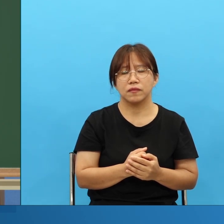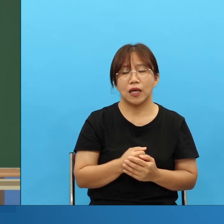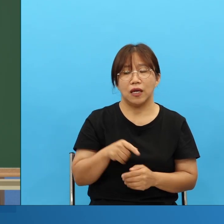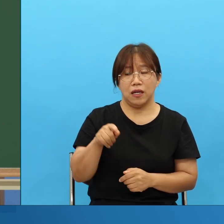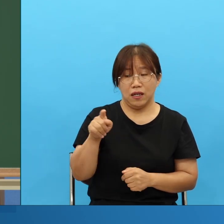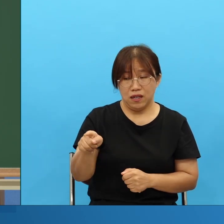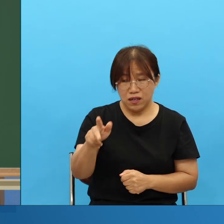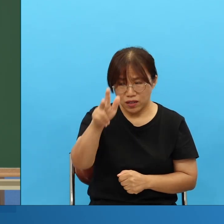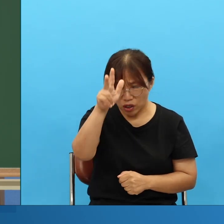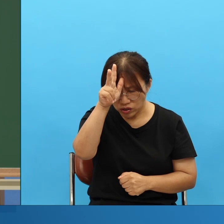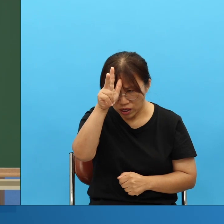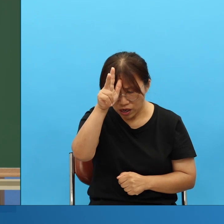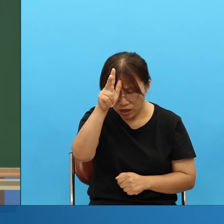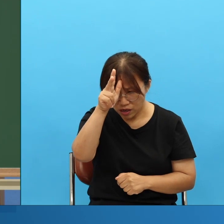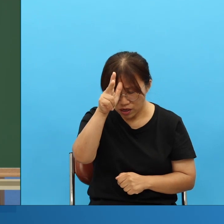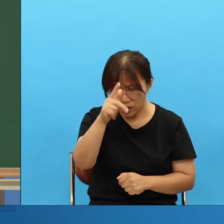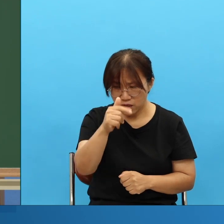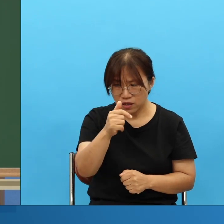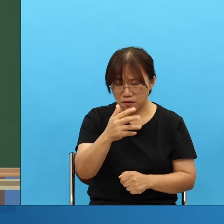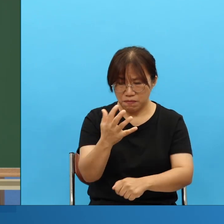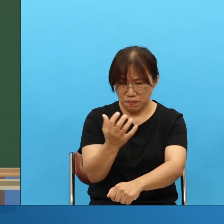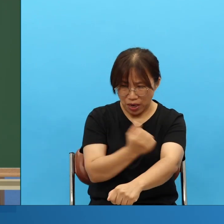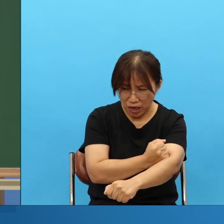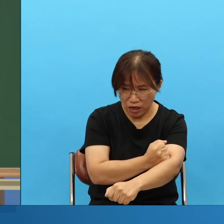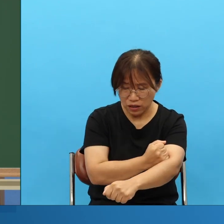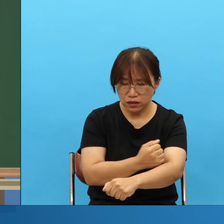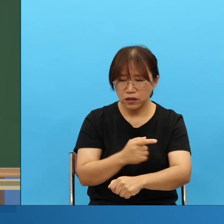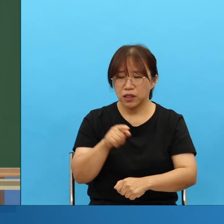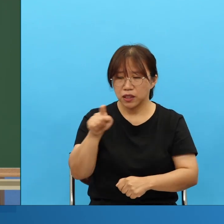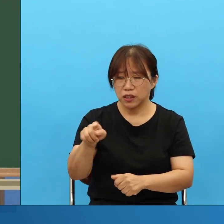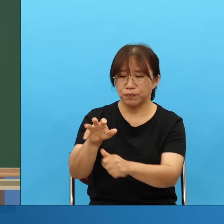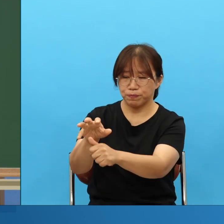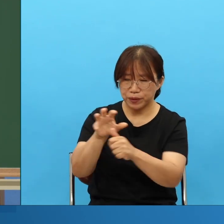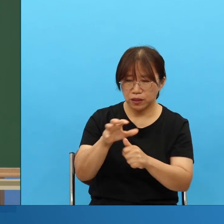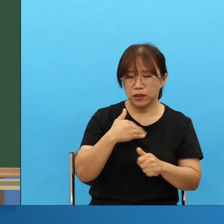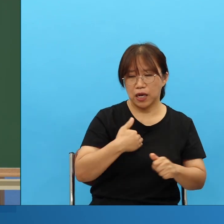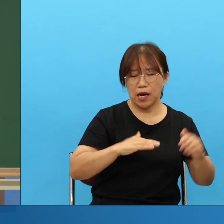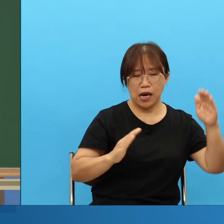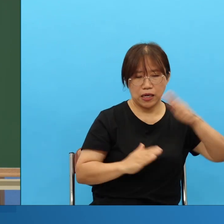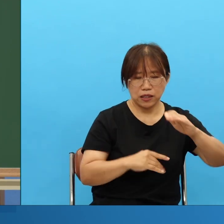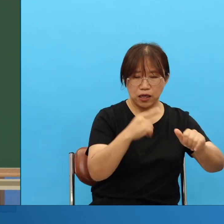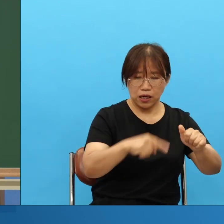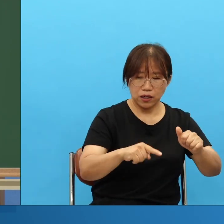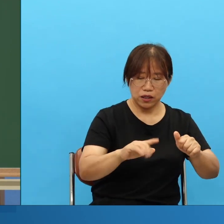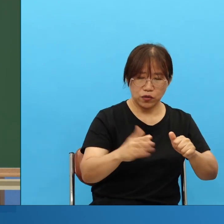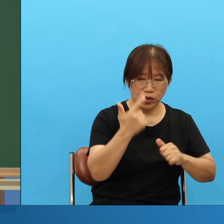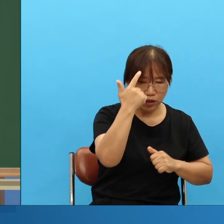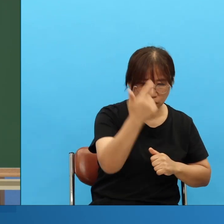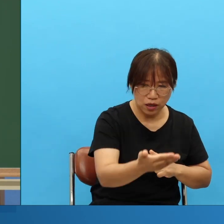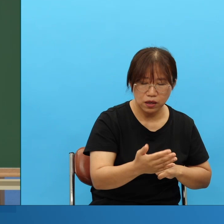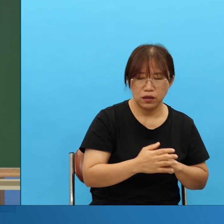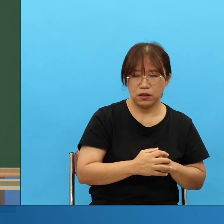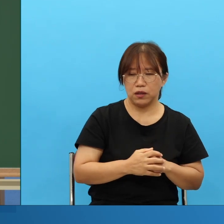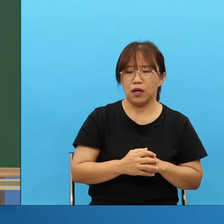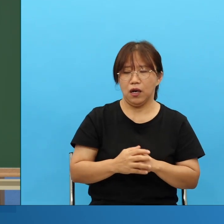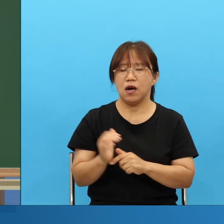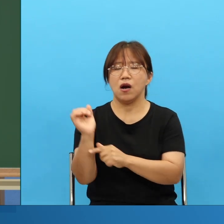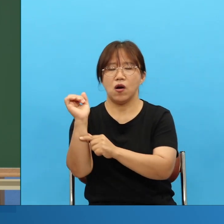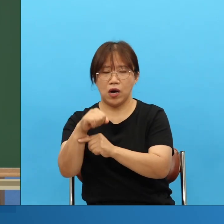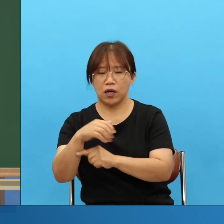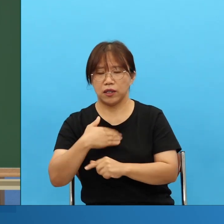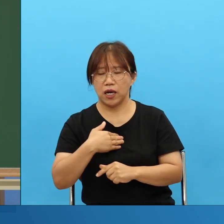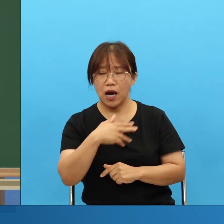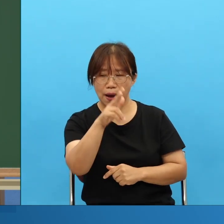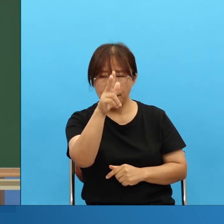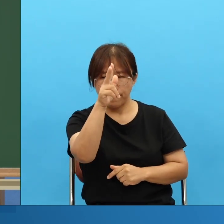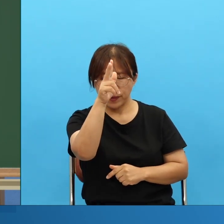되겠냐? 쓰세요. 많이 하세요. 경찰이고 뭐이고 내가 마약 수사관이었는데도